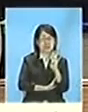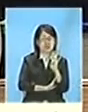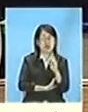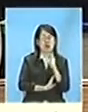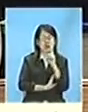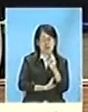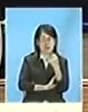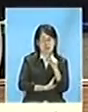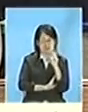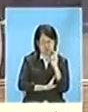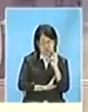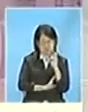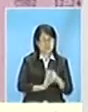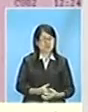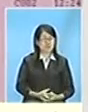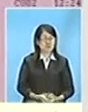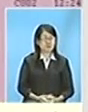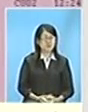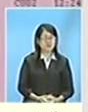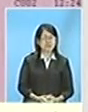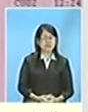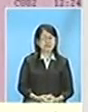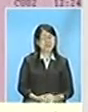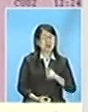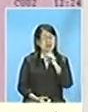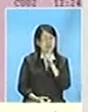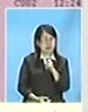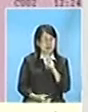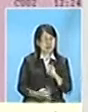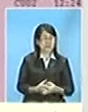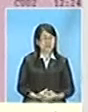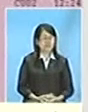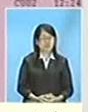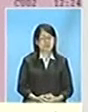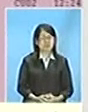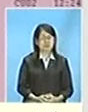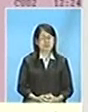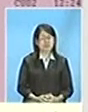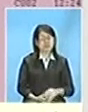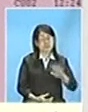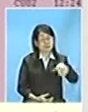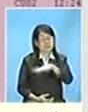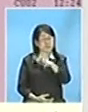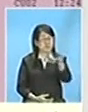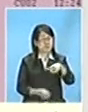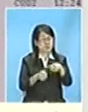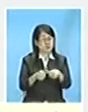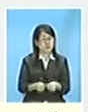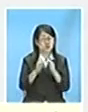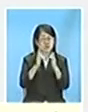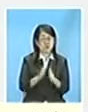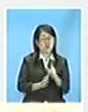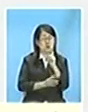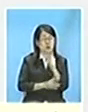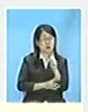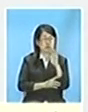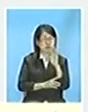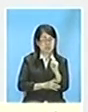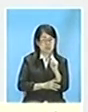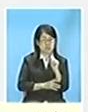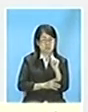116ท่านค่ะค่ะท่านสมาชิกคะสมาชิกทั้งหมด146ท่านวันนี้มาประชุ